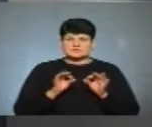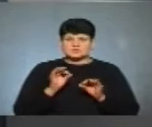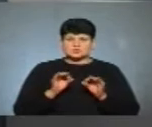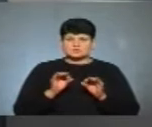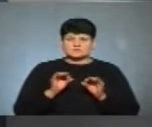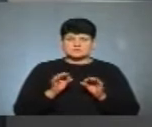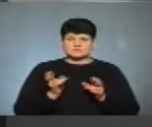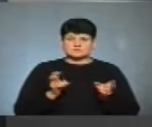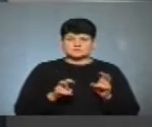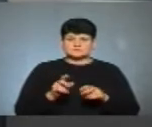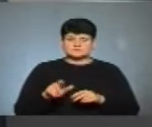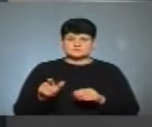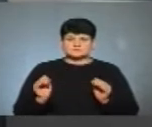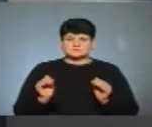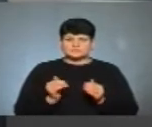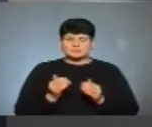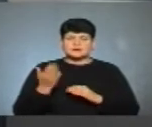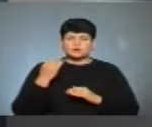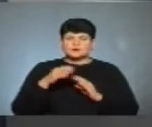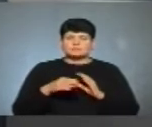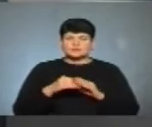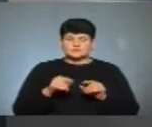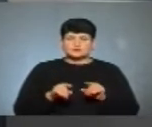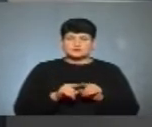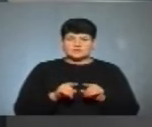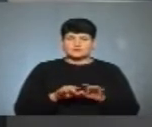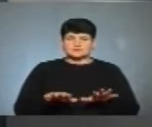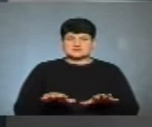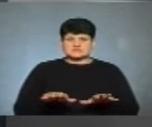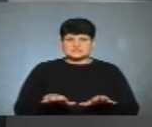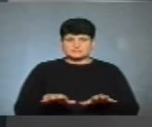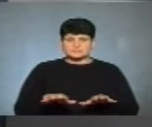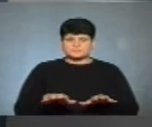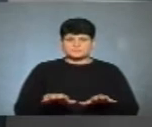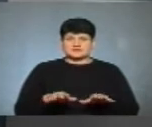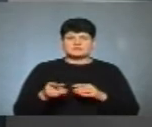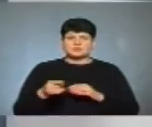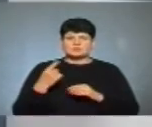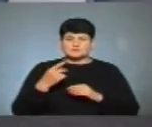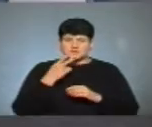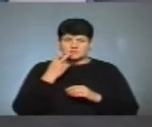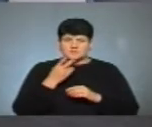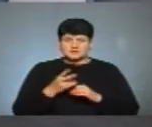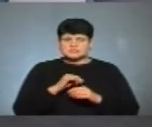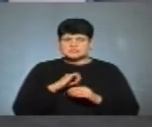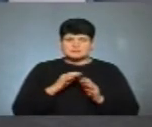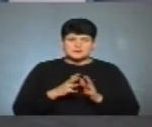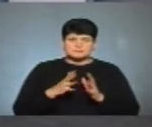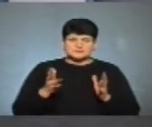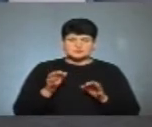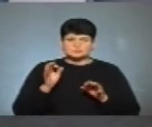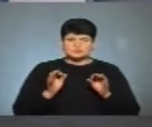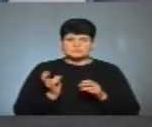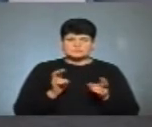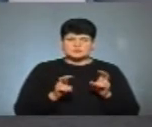явка менша. З минулими виборами аналогічними місцевими 15-го року. Але все ж таки на Тернопільщині ми бачимо, що найвища явка